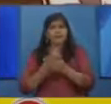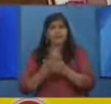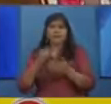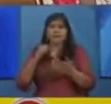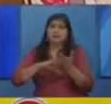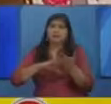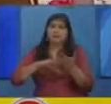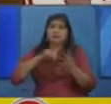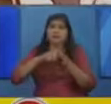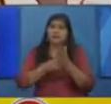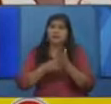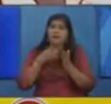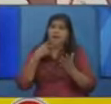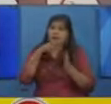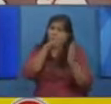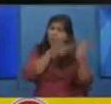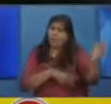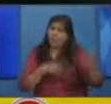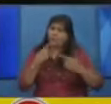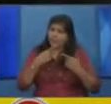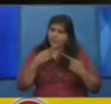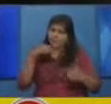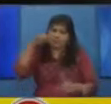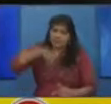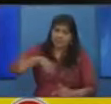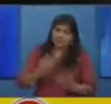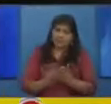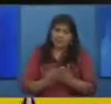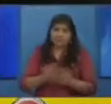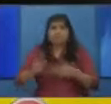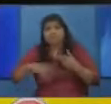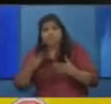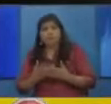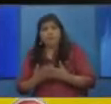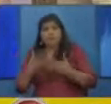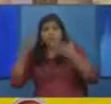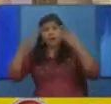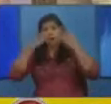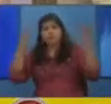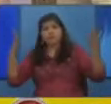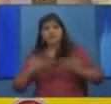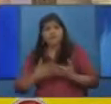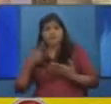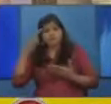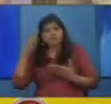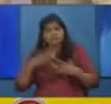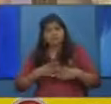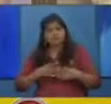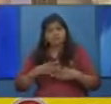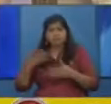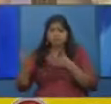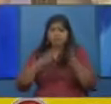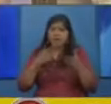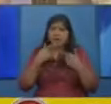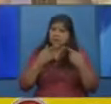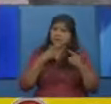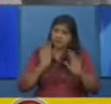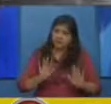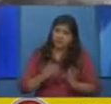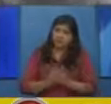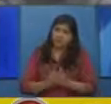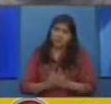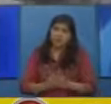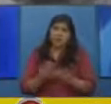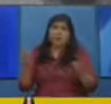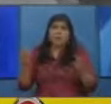सरदार पटेल पर विस्तार से बात की है। हमने उनके विराट व्यक्तित्व के कई आयामों पर चर्चा की है।